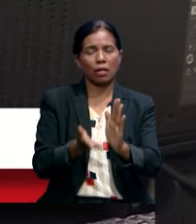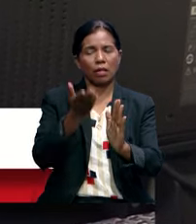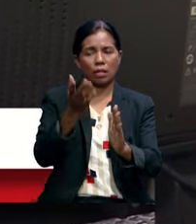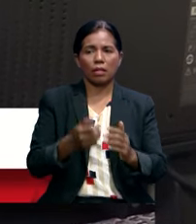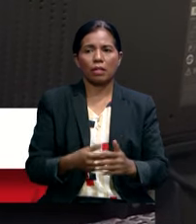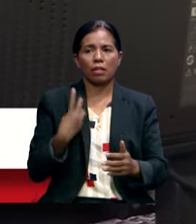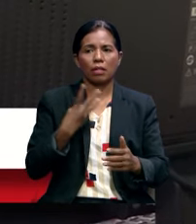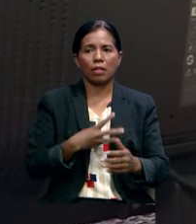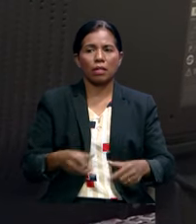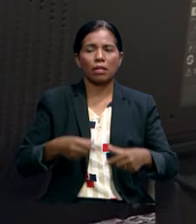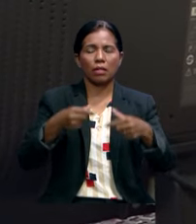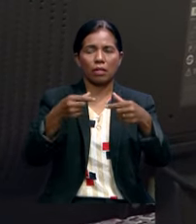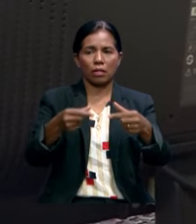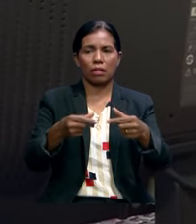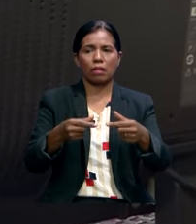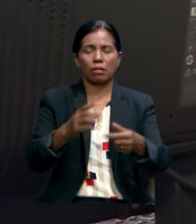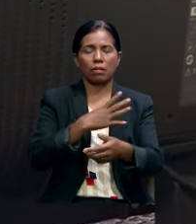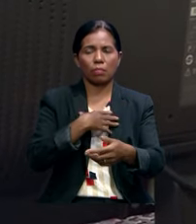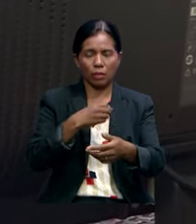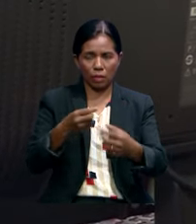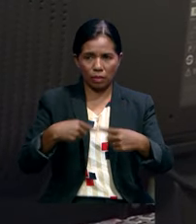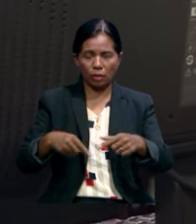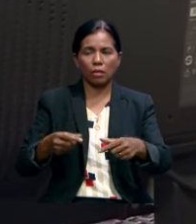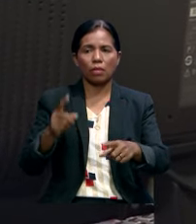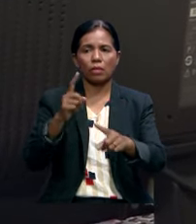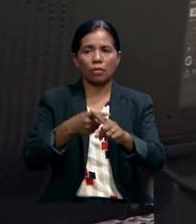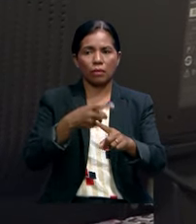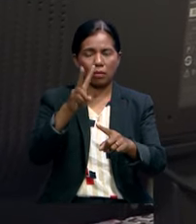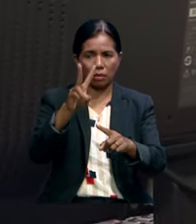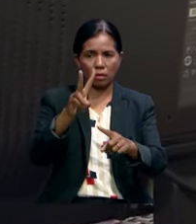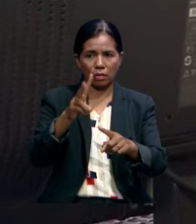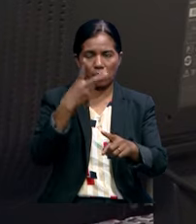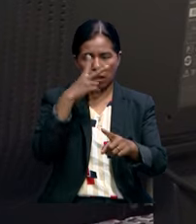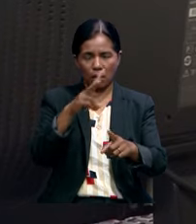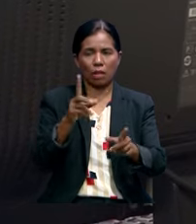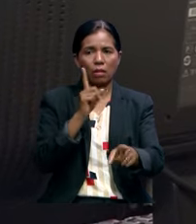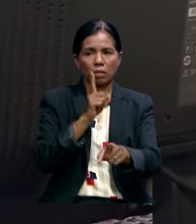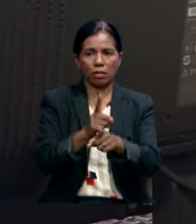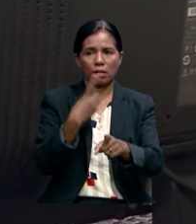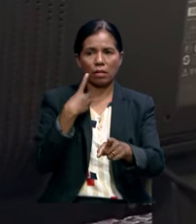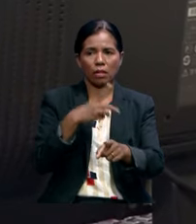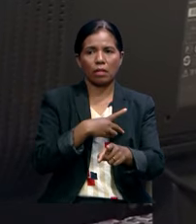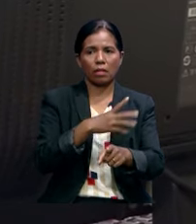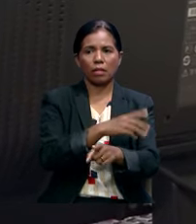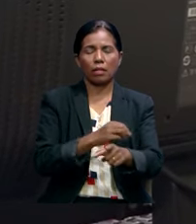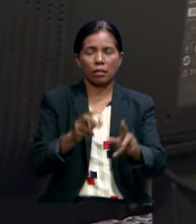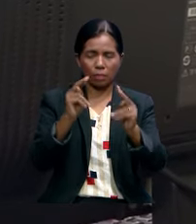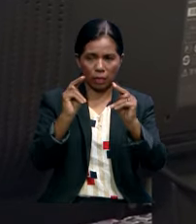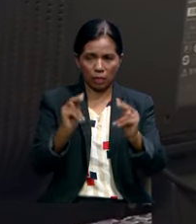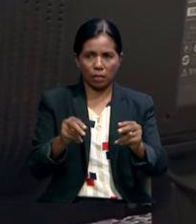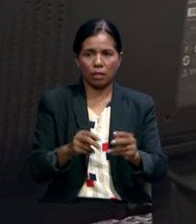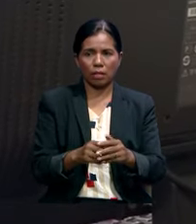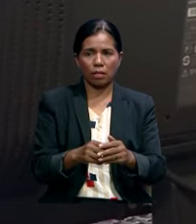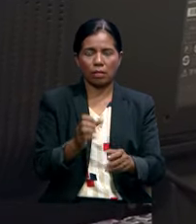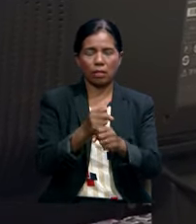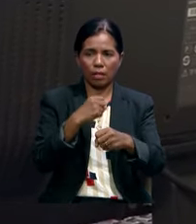fo anta ta fulu ta mutine ma ba ulu kai par ta fulan tur fulan ro sira ba check lo so to na mai ta premi original sira precisa ona ma ta hapu